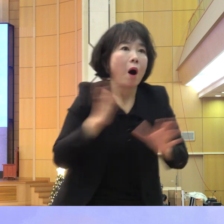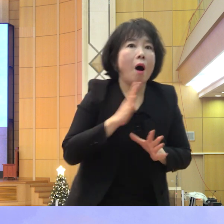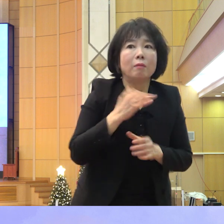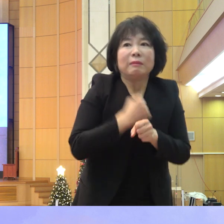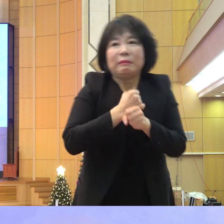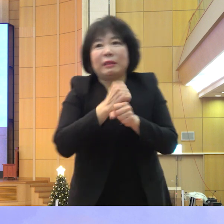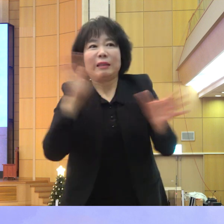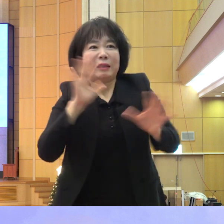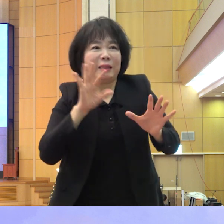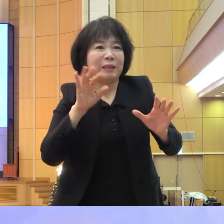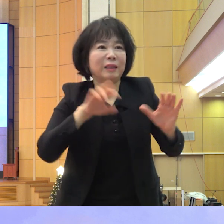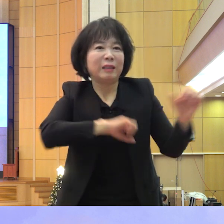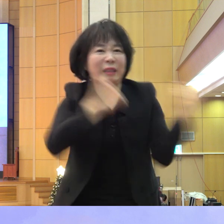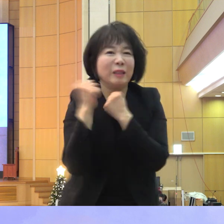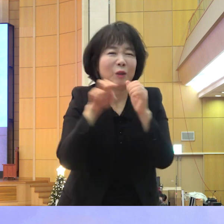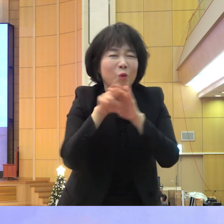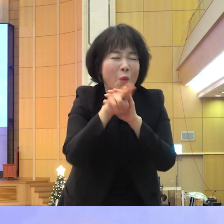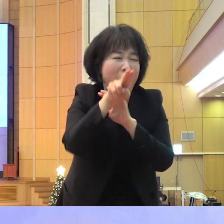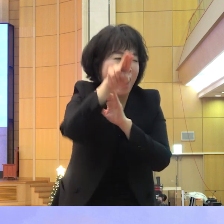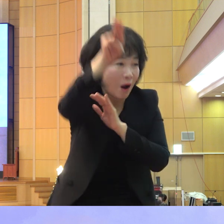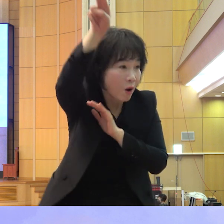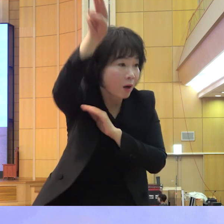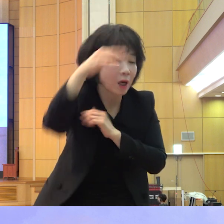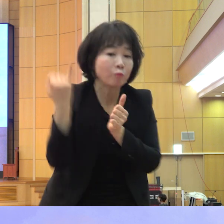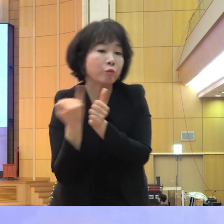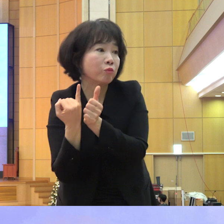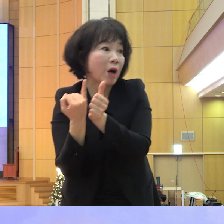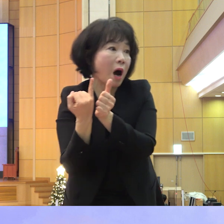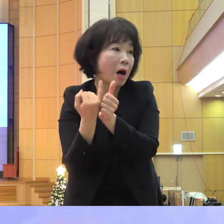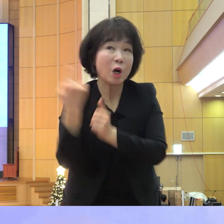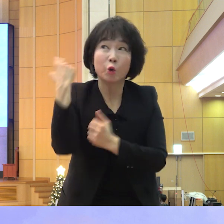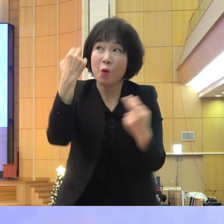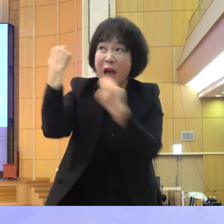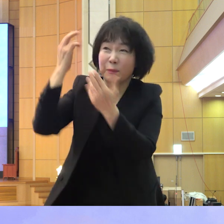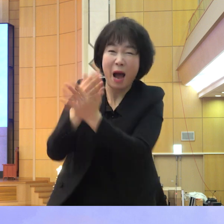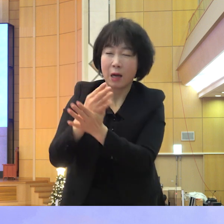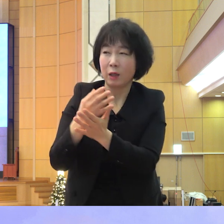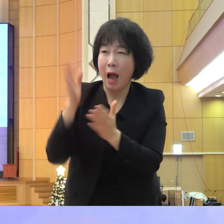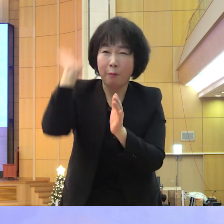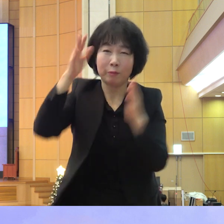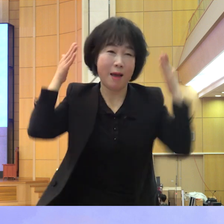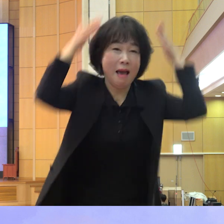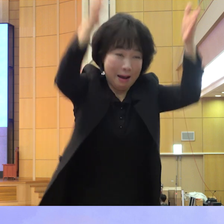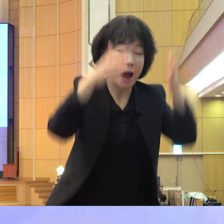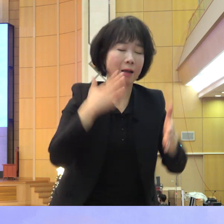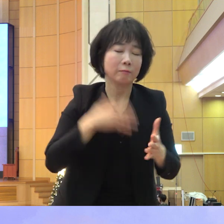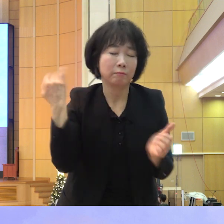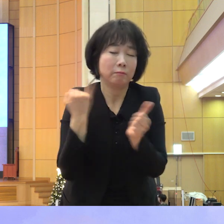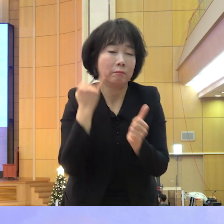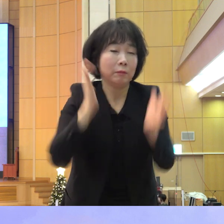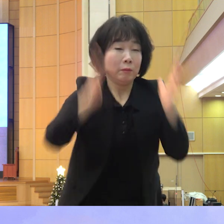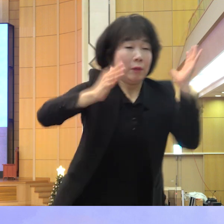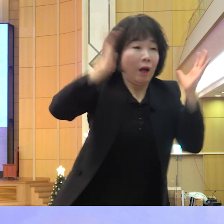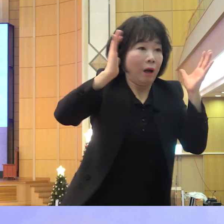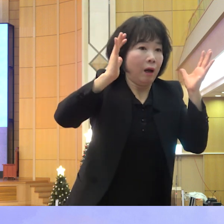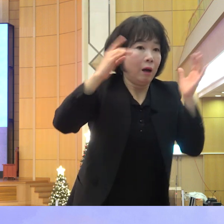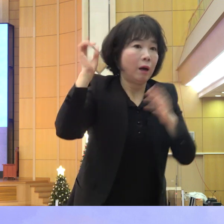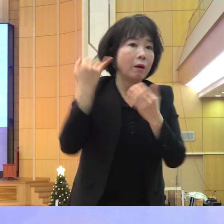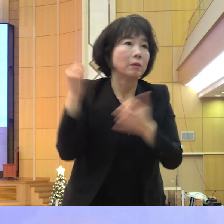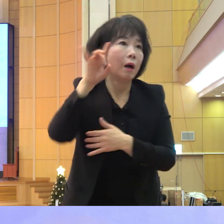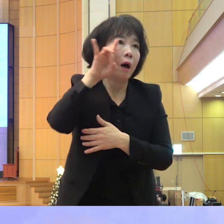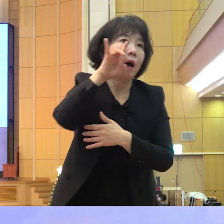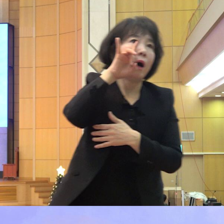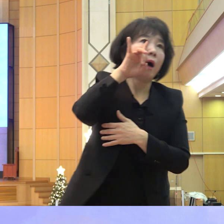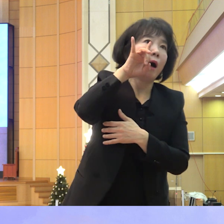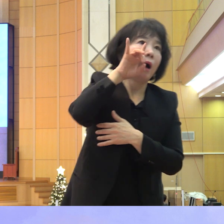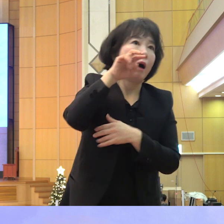고모라 멸망 사건을 보지 말라고 하나님이 하셨는데 뒤돌아보다가 송경돼 버렸지 않았어요? 얼마나